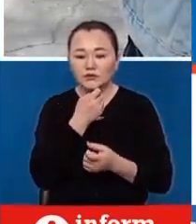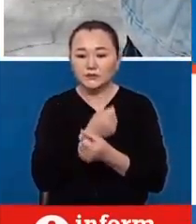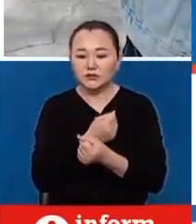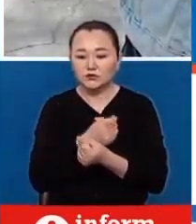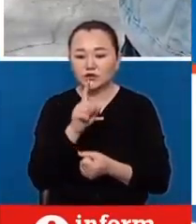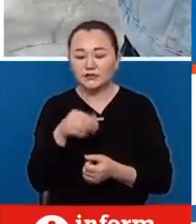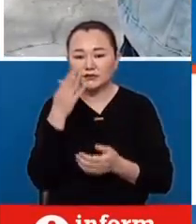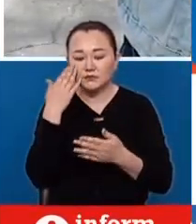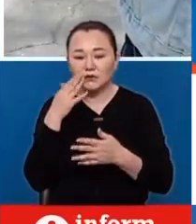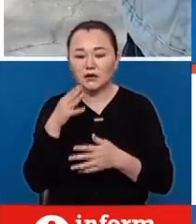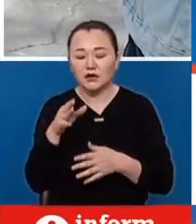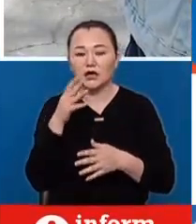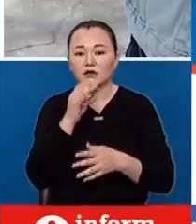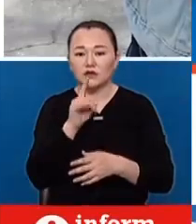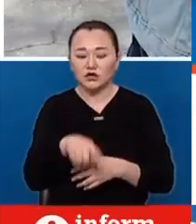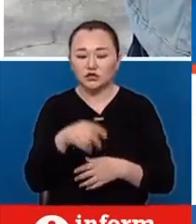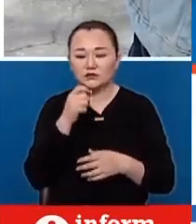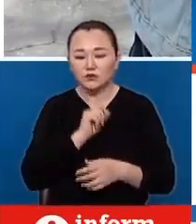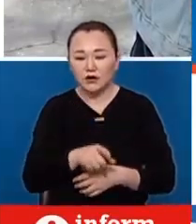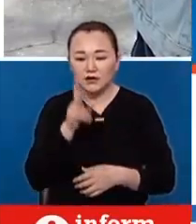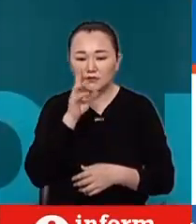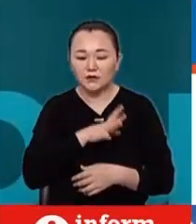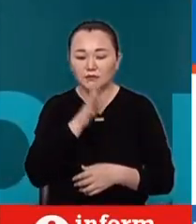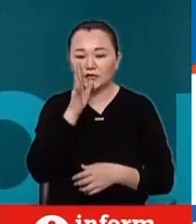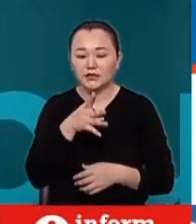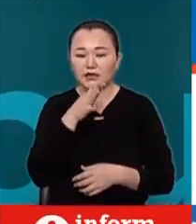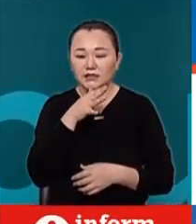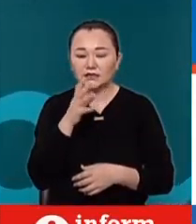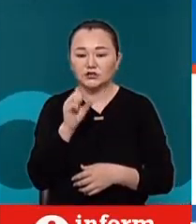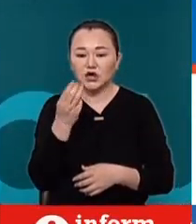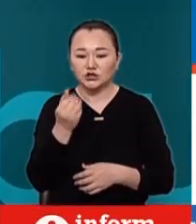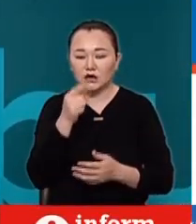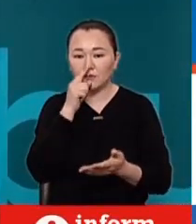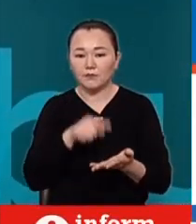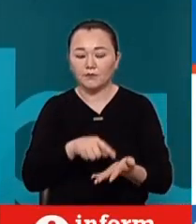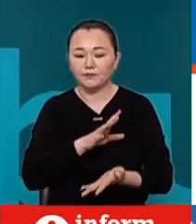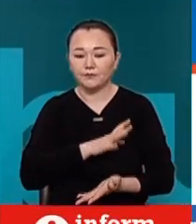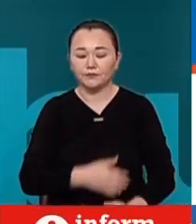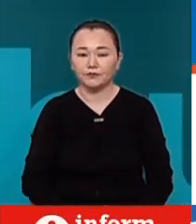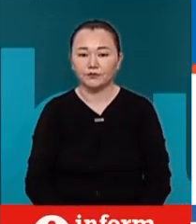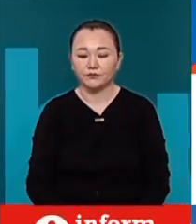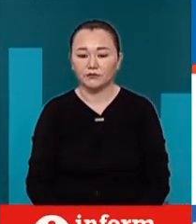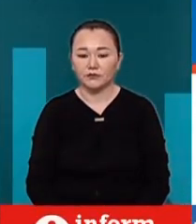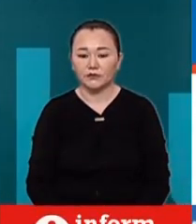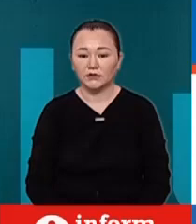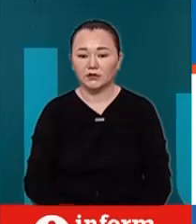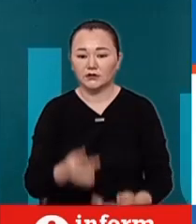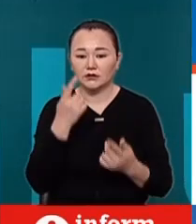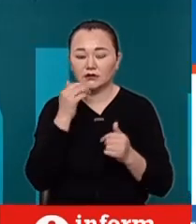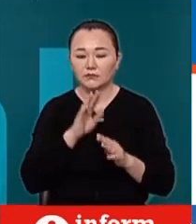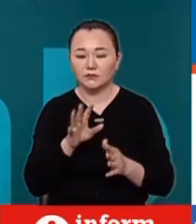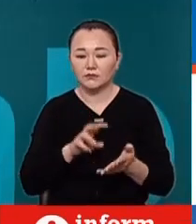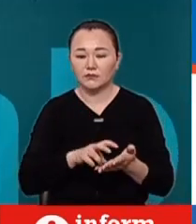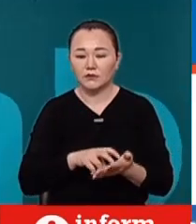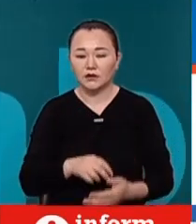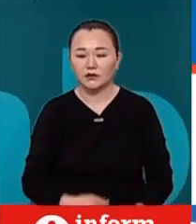же спали, справляли нужду, находился 5-летний Саша. Ребенка как зовут? Саша. Саша, не плачь, не бойся. Нет, он боится,